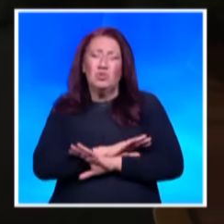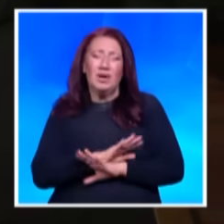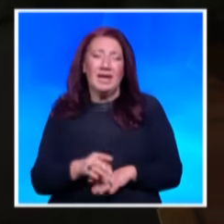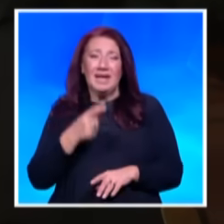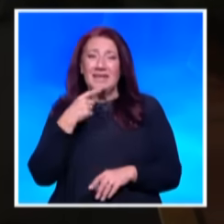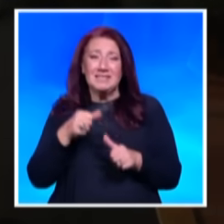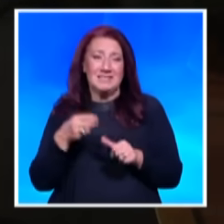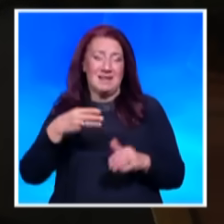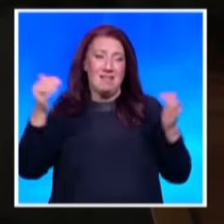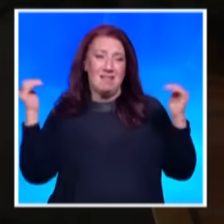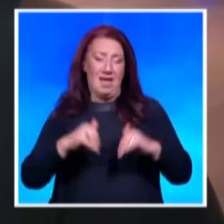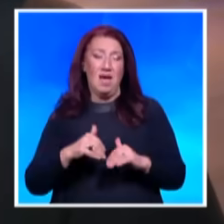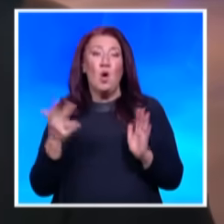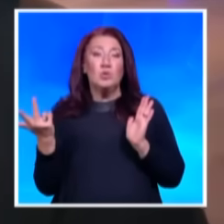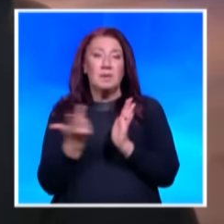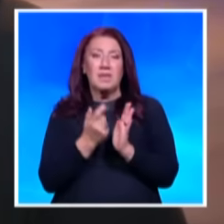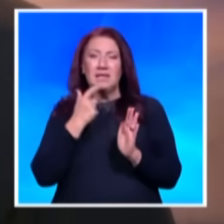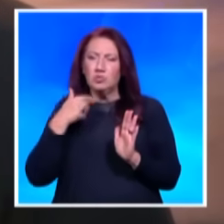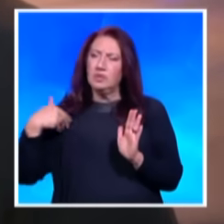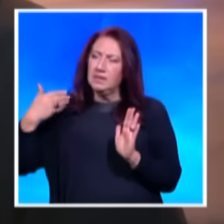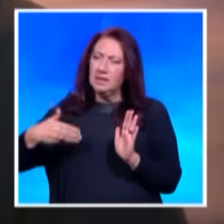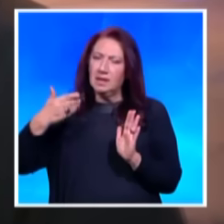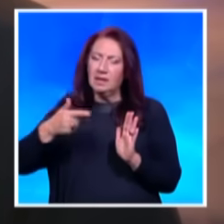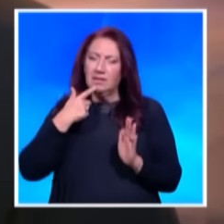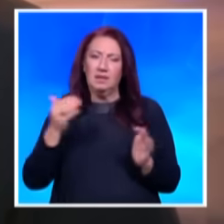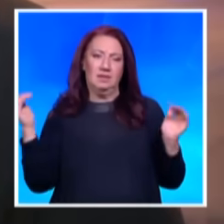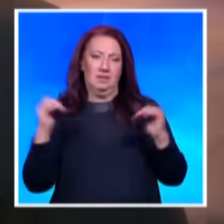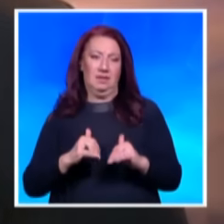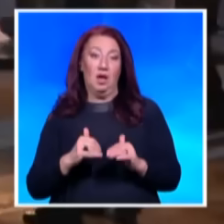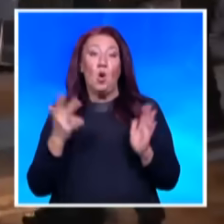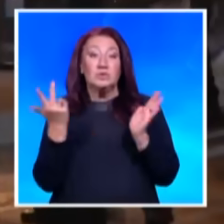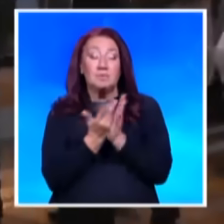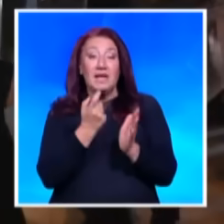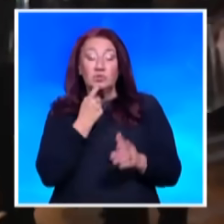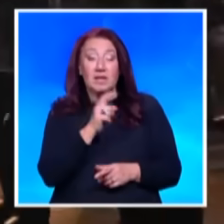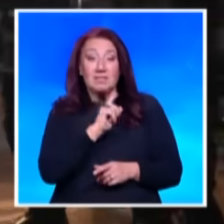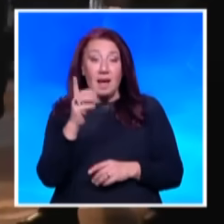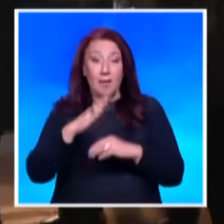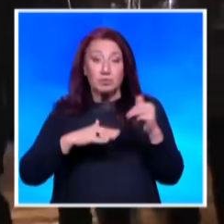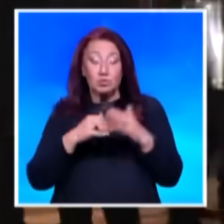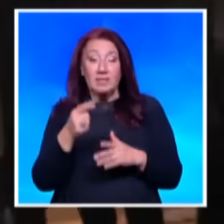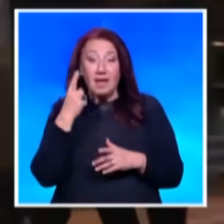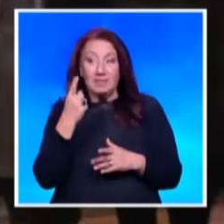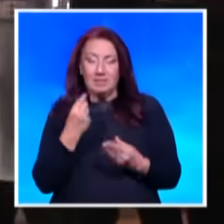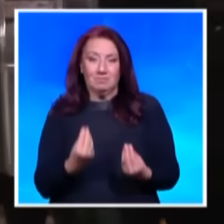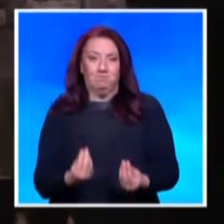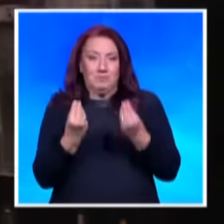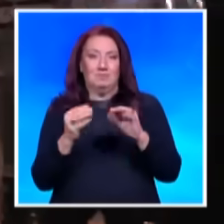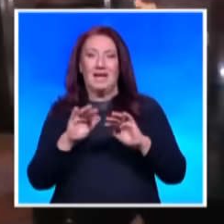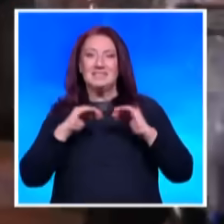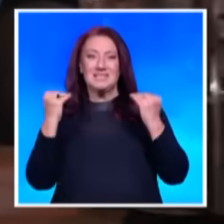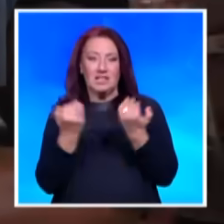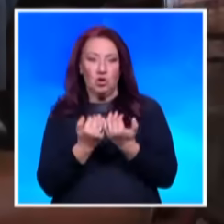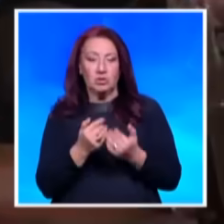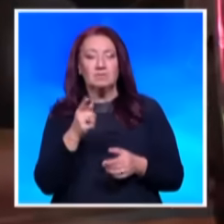години тотал щета. 18 години един стадион няма построен. Това наистина е хубаво, да, за такива неща да се обединяват